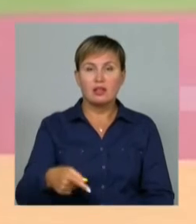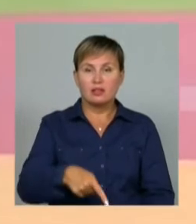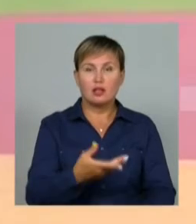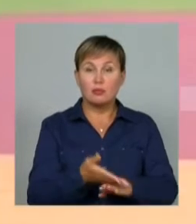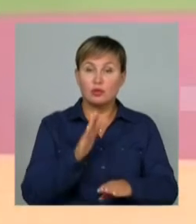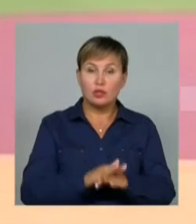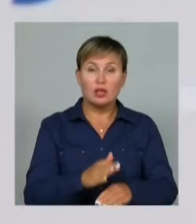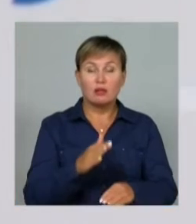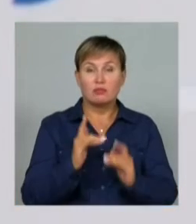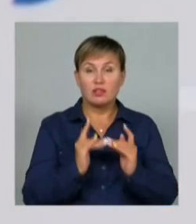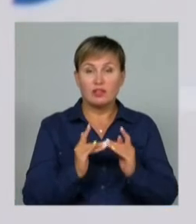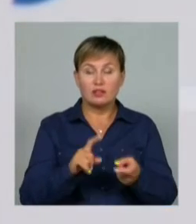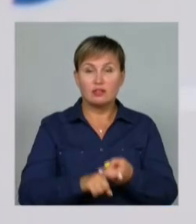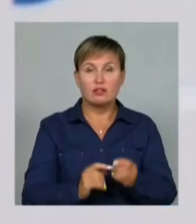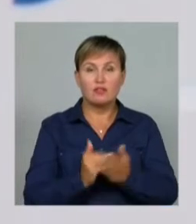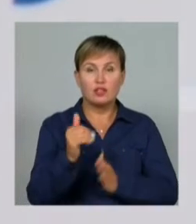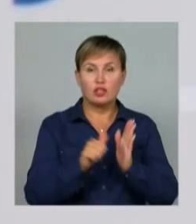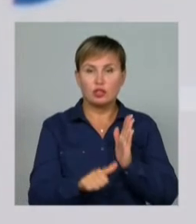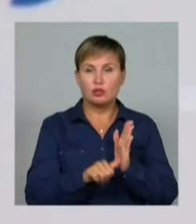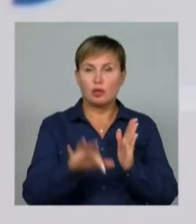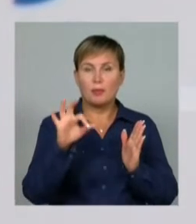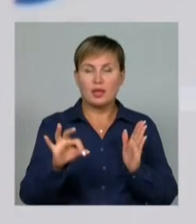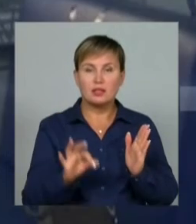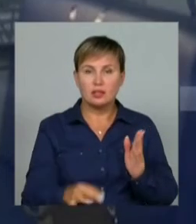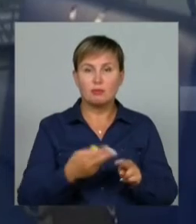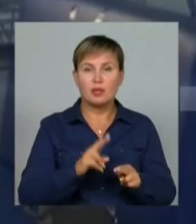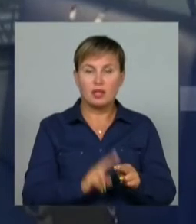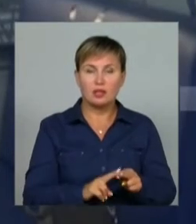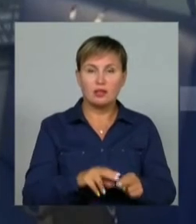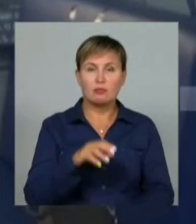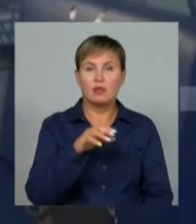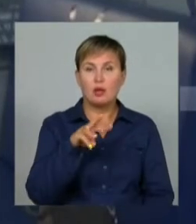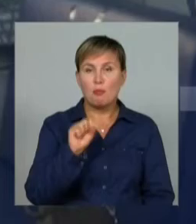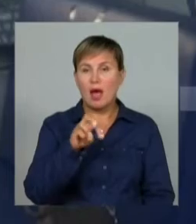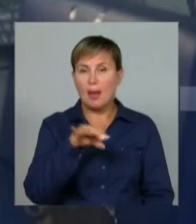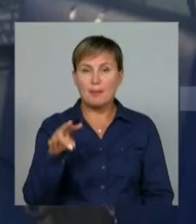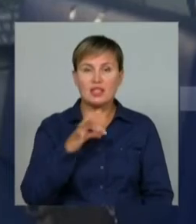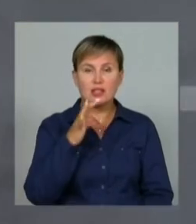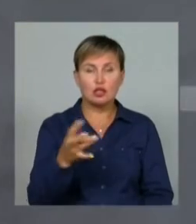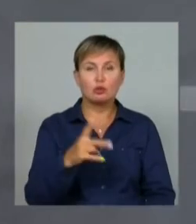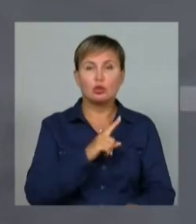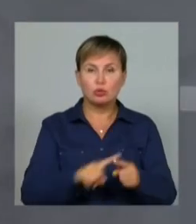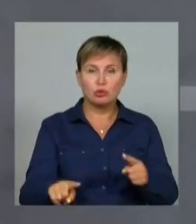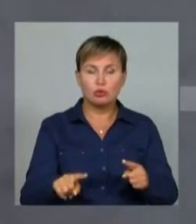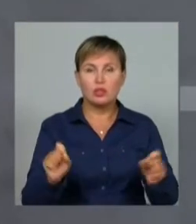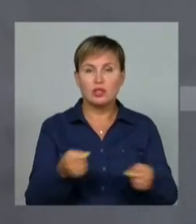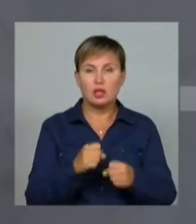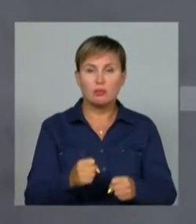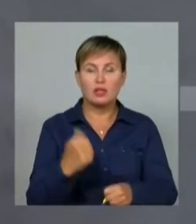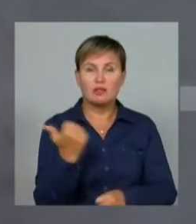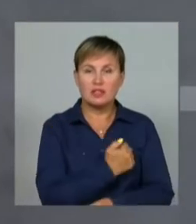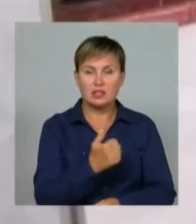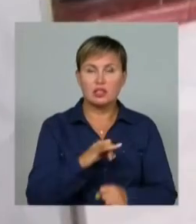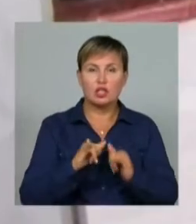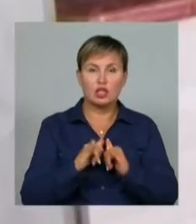на инфекционные койко-места выше 60%. При этом Аскар Мамин отметил, что нужно ускорить темпы вакцинации населения